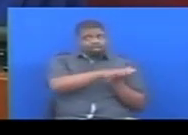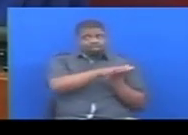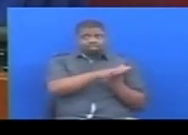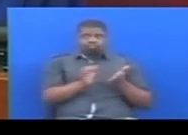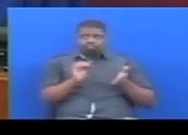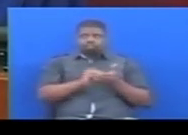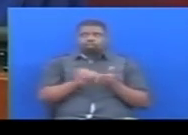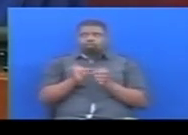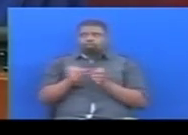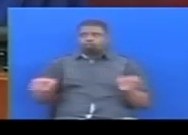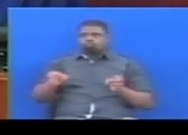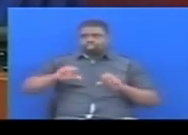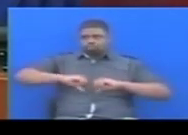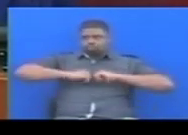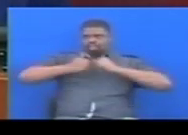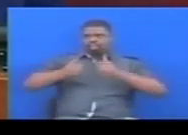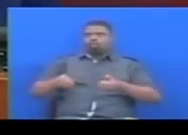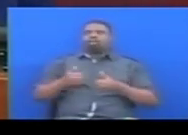tutawekeana ubaguzi sisi wenyewe.